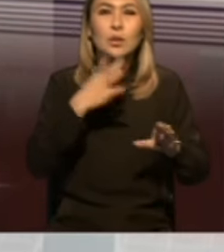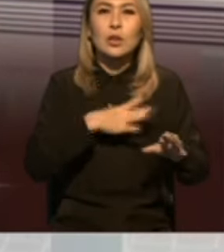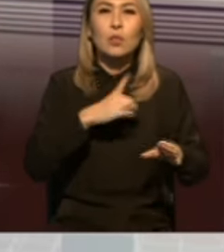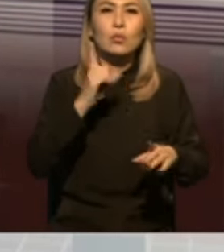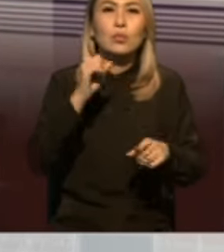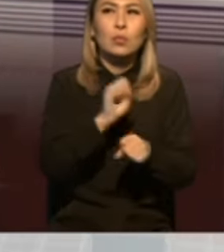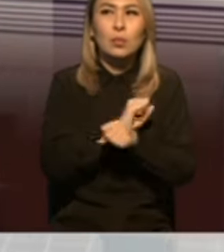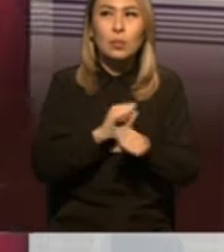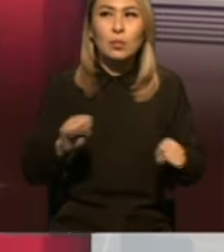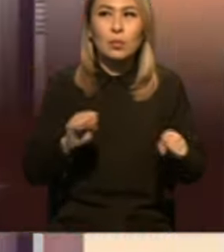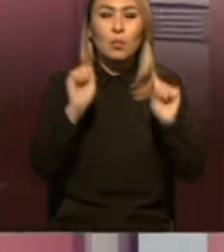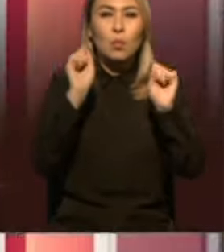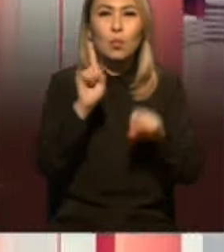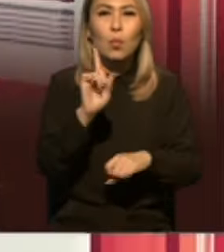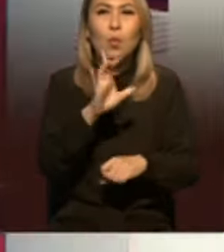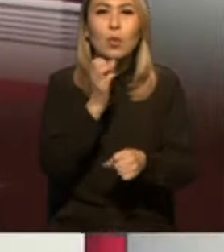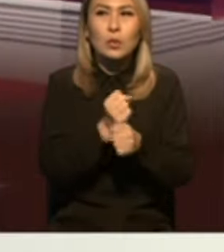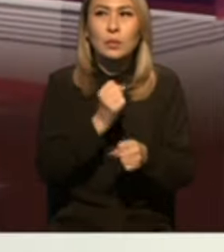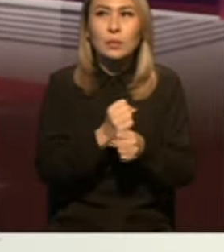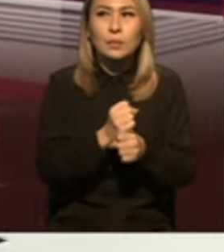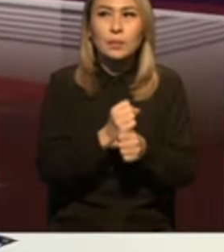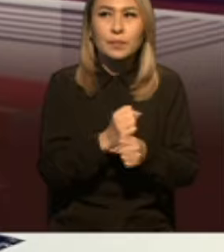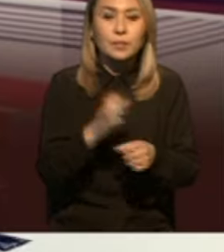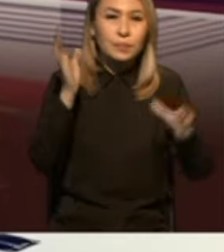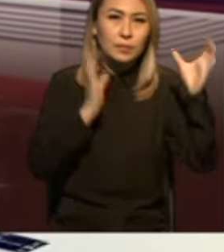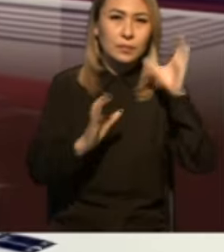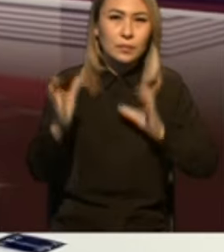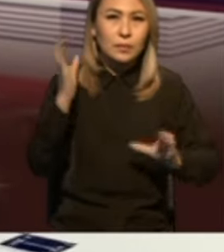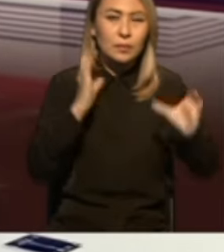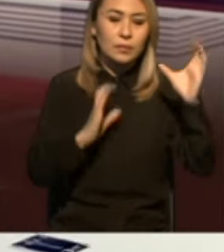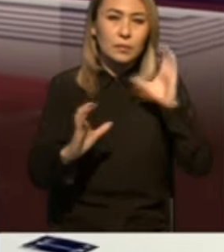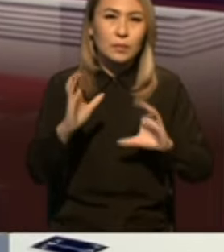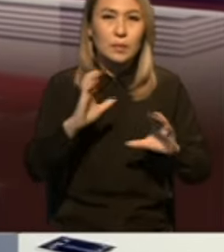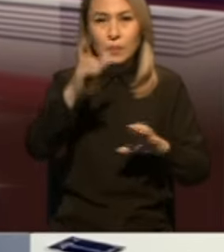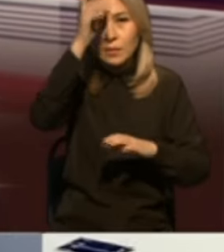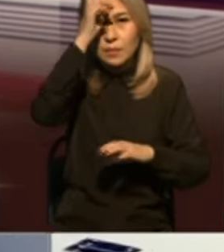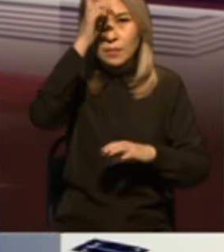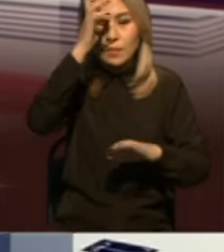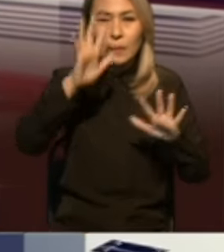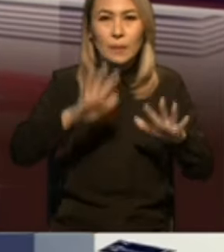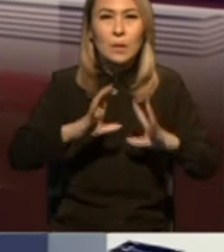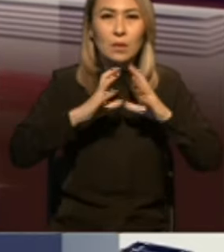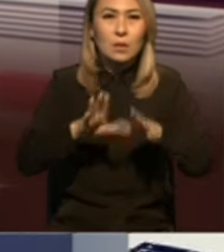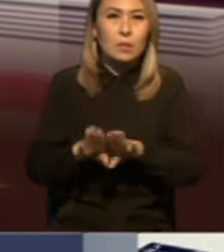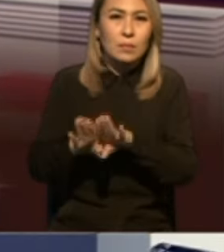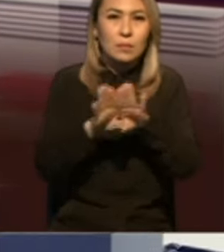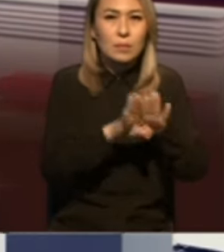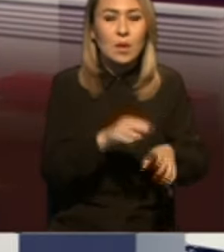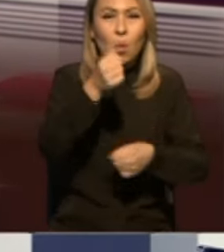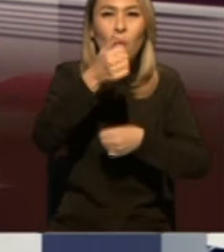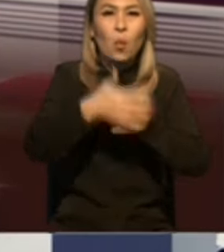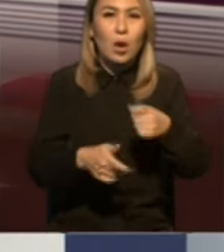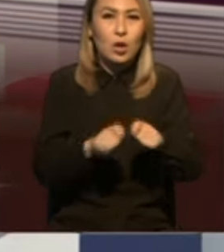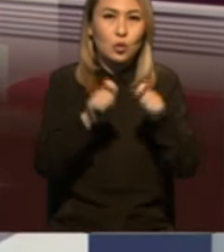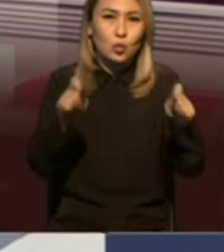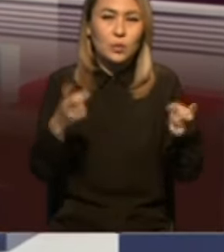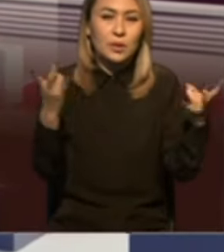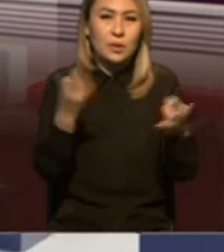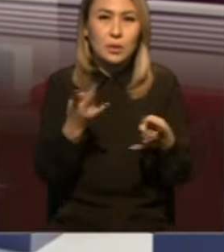деген. Болу үшін не істеуіміз керек? Университеттерде түркі әлемі орталықтарын ашуымыз керек. Сол